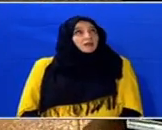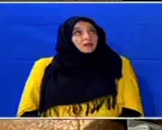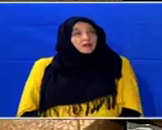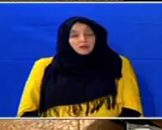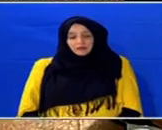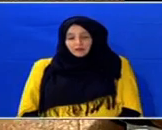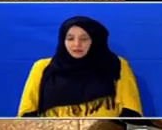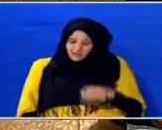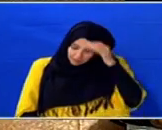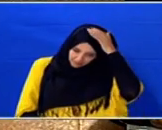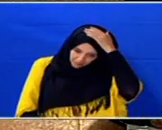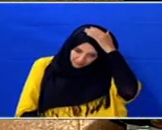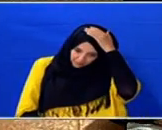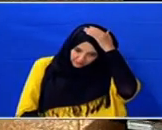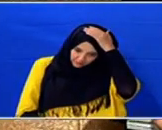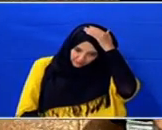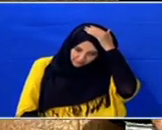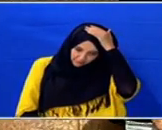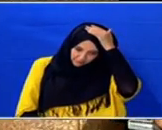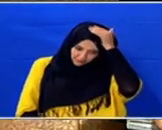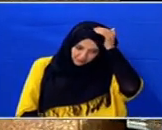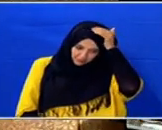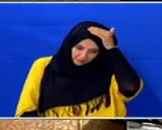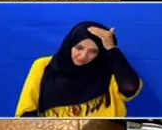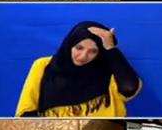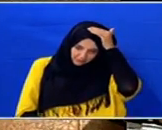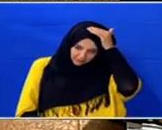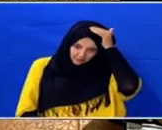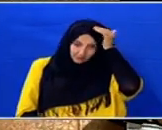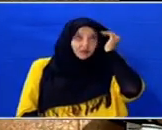سؤالك. ألو. زملائي.